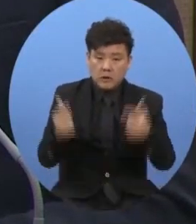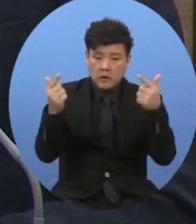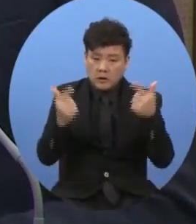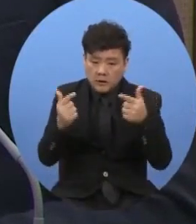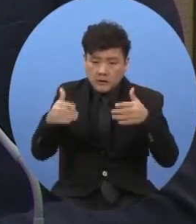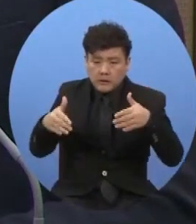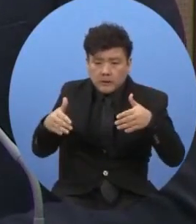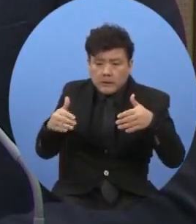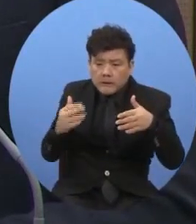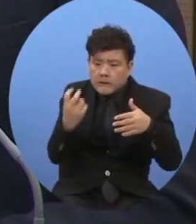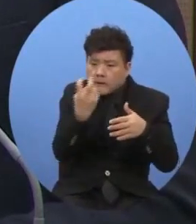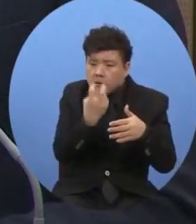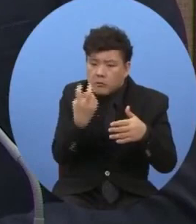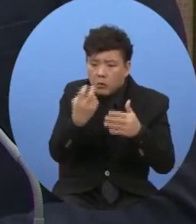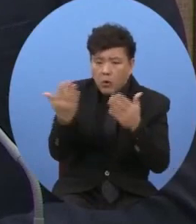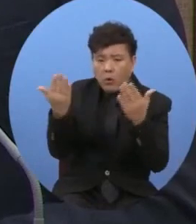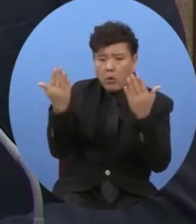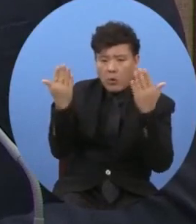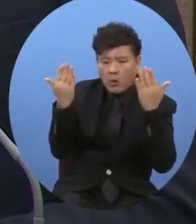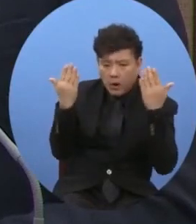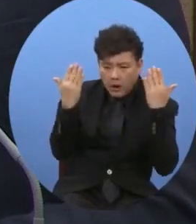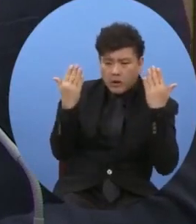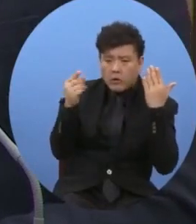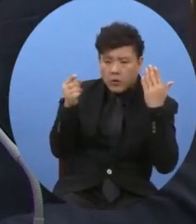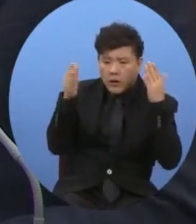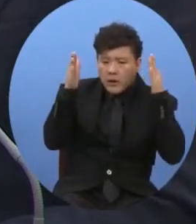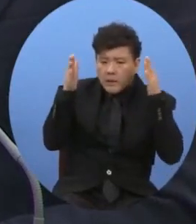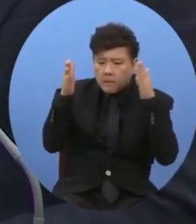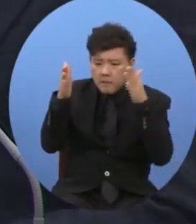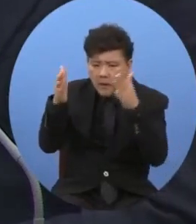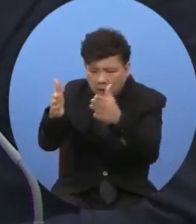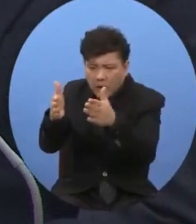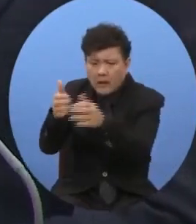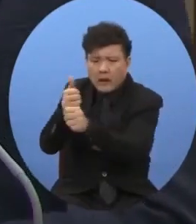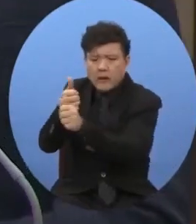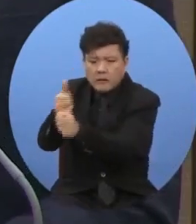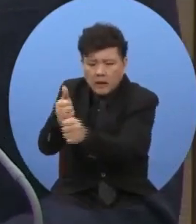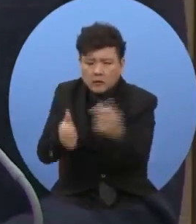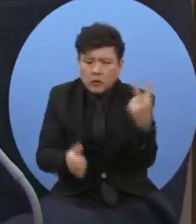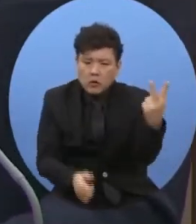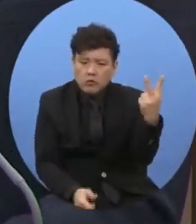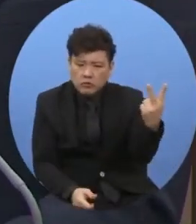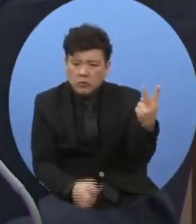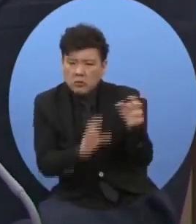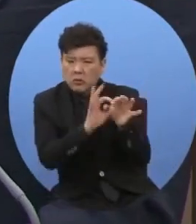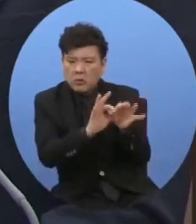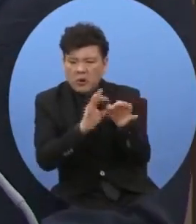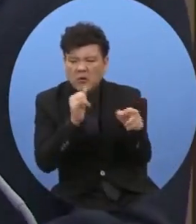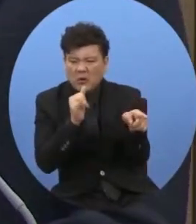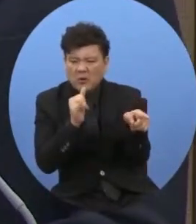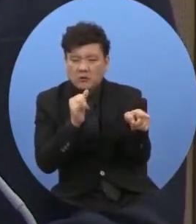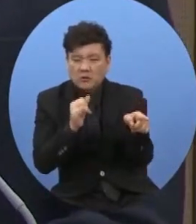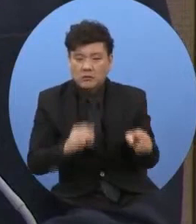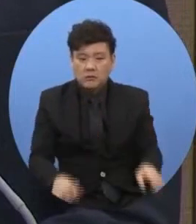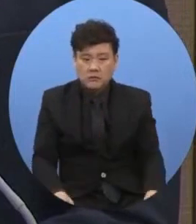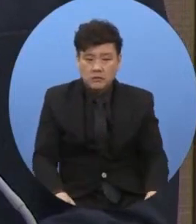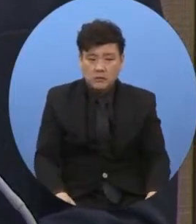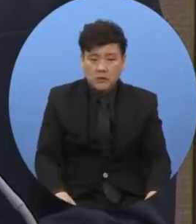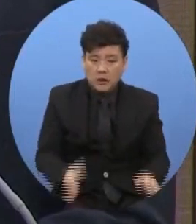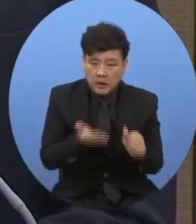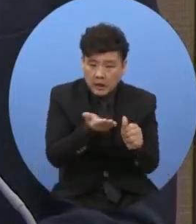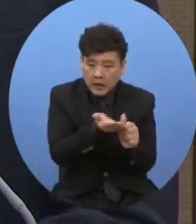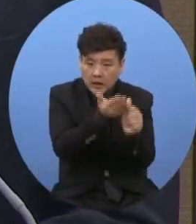늘봄학교가 어떻게 방향을 잡아가느냐에 따라서 아마 굉장한 영향을 받게 될 겁니다. 또 기왕에 이미 이